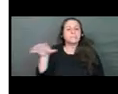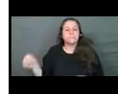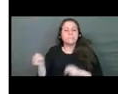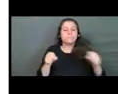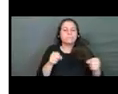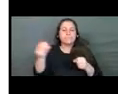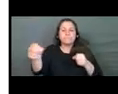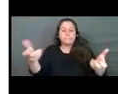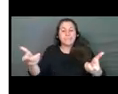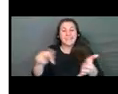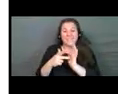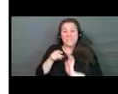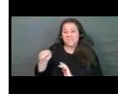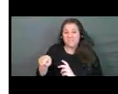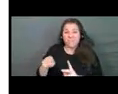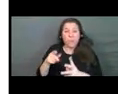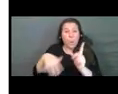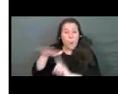travaillent pour des clients différents.